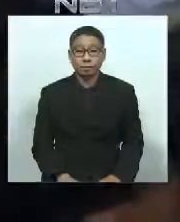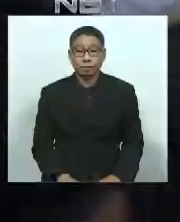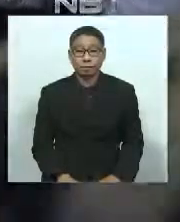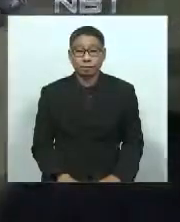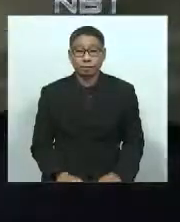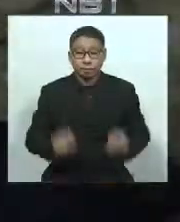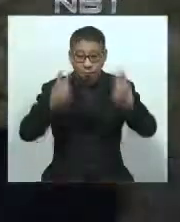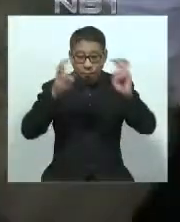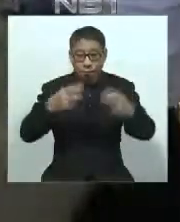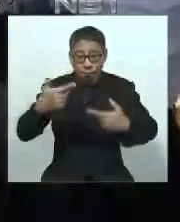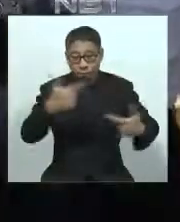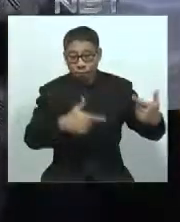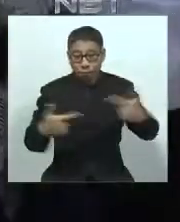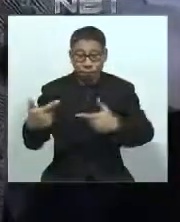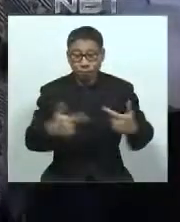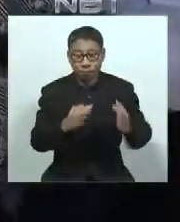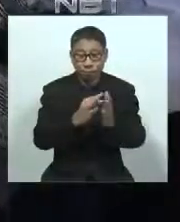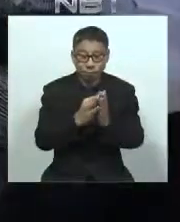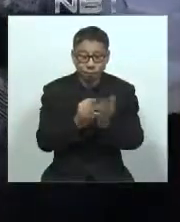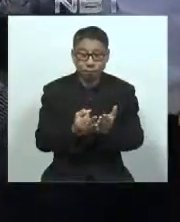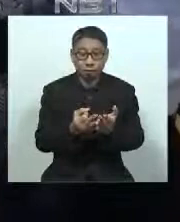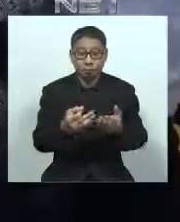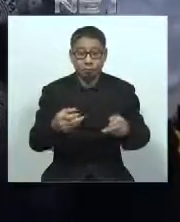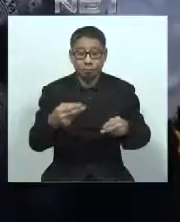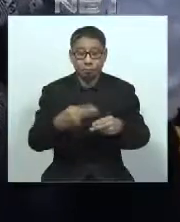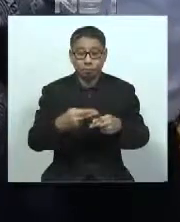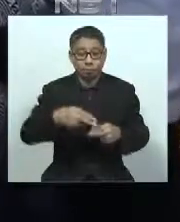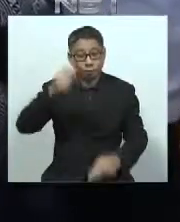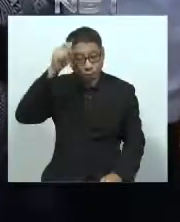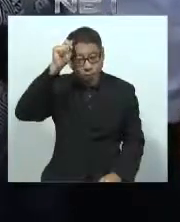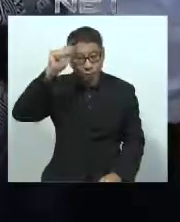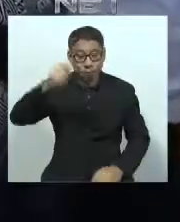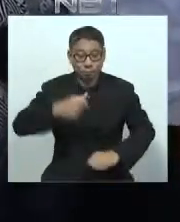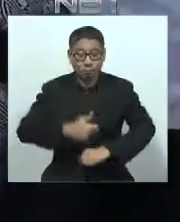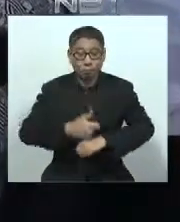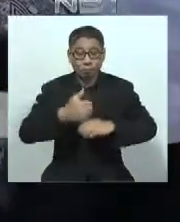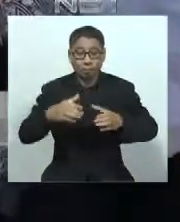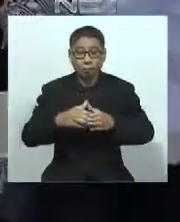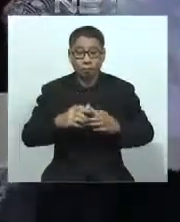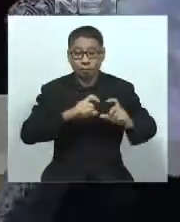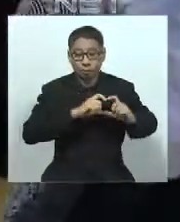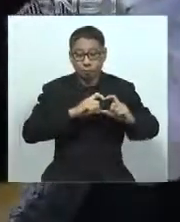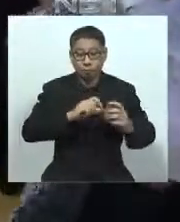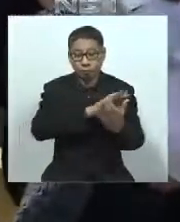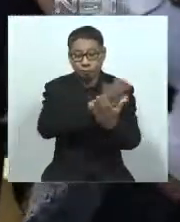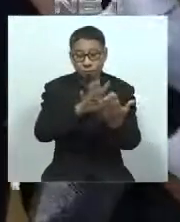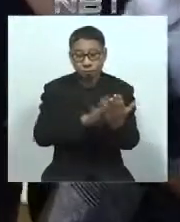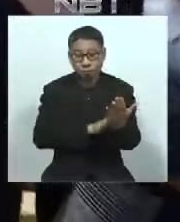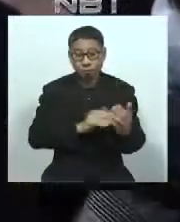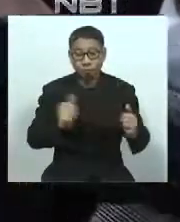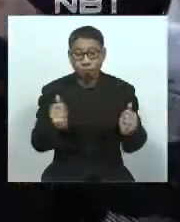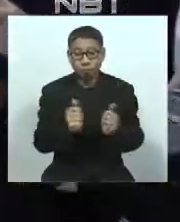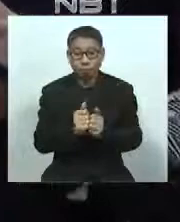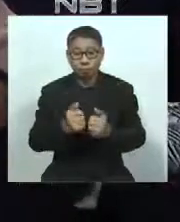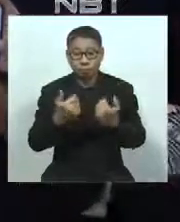ส่วนประเด็นการถกเถียงกันผ่านทาง Facebook ระหว่างนายอนุทินชาญวีรกูลหัวหน้าพรรคภูมิใจไทยกับนายธนกรวัง